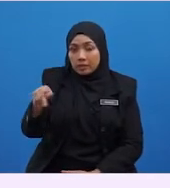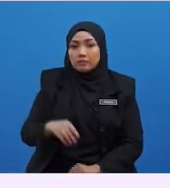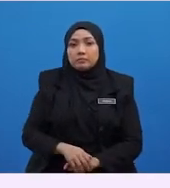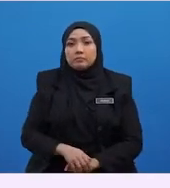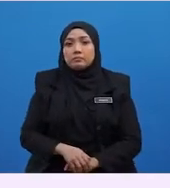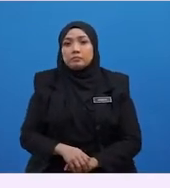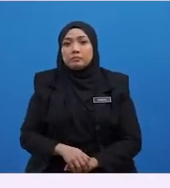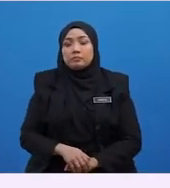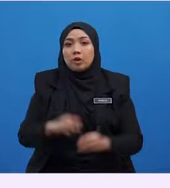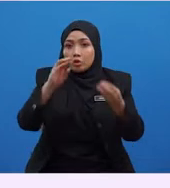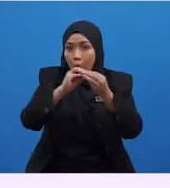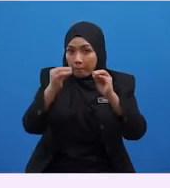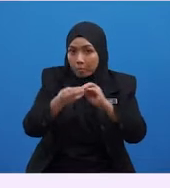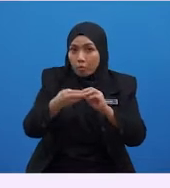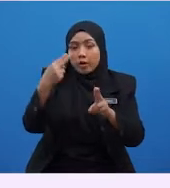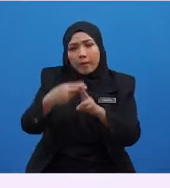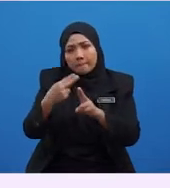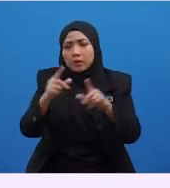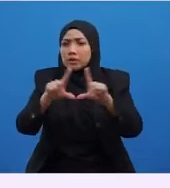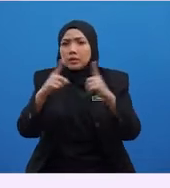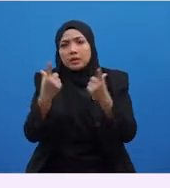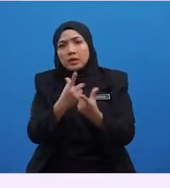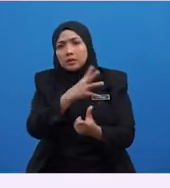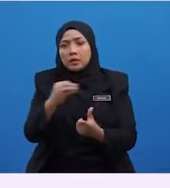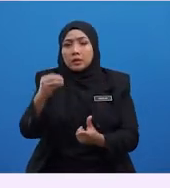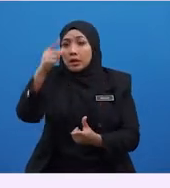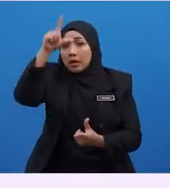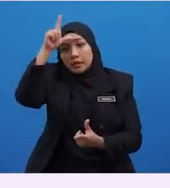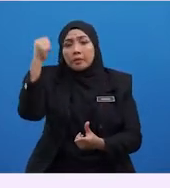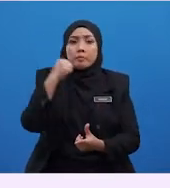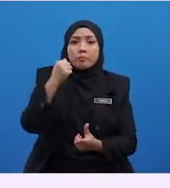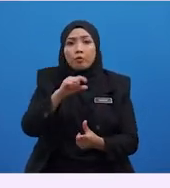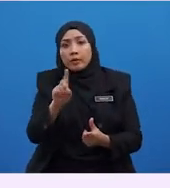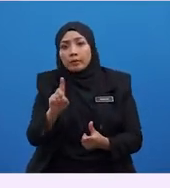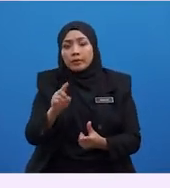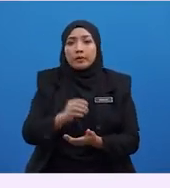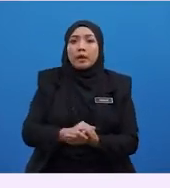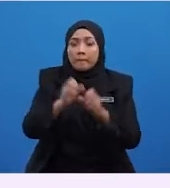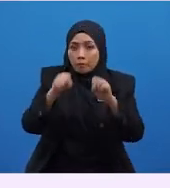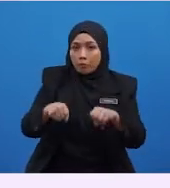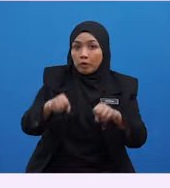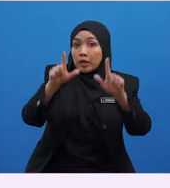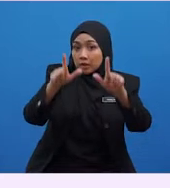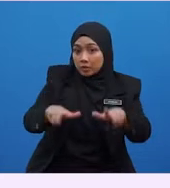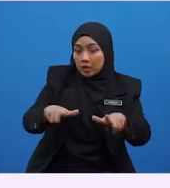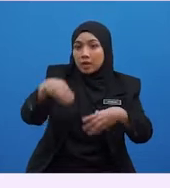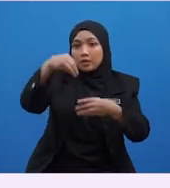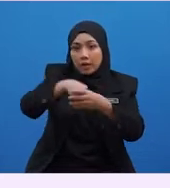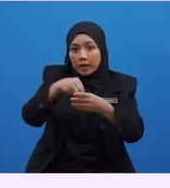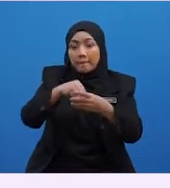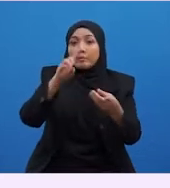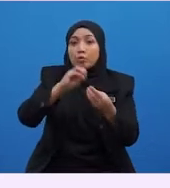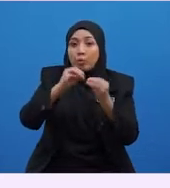iaitu nombor daftar, nama, kelas dan jantina akan menerima nilai-nilai daripada pemboleh ubah